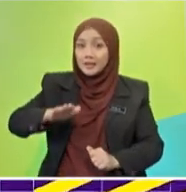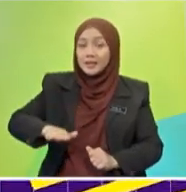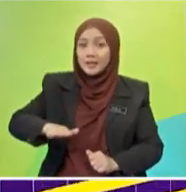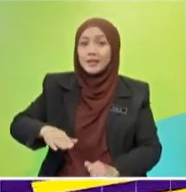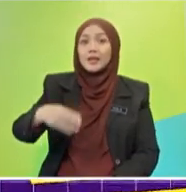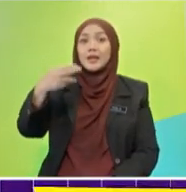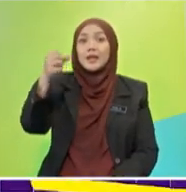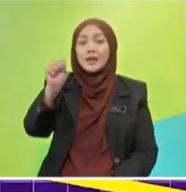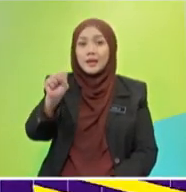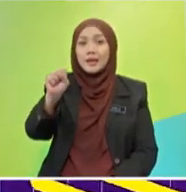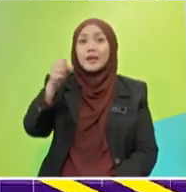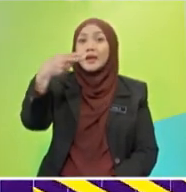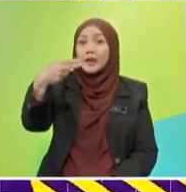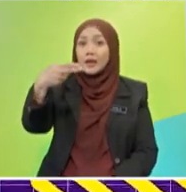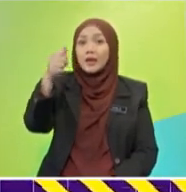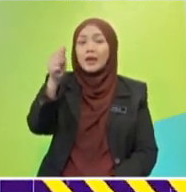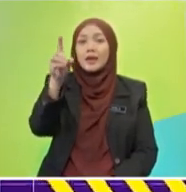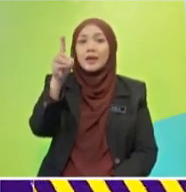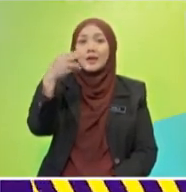Syamsul Anwar